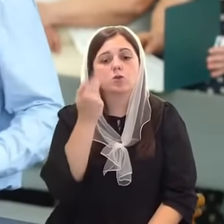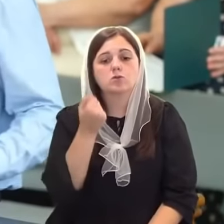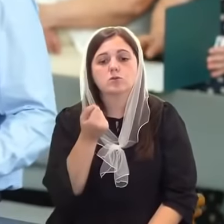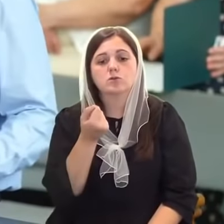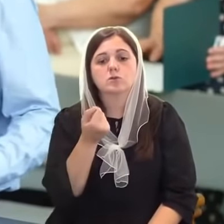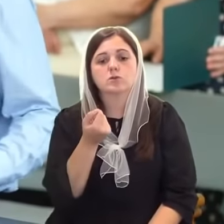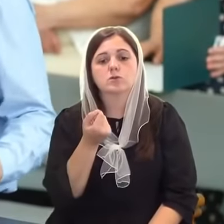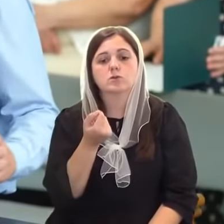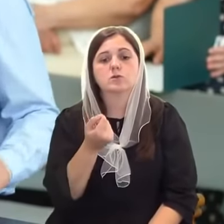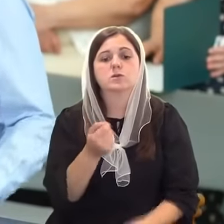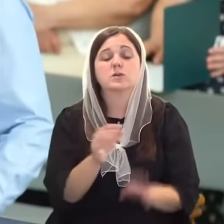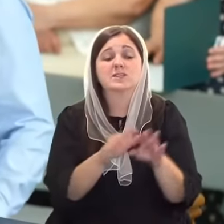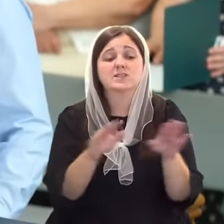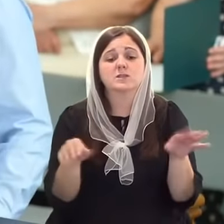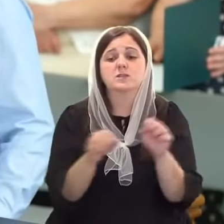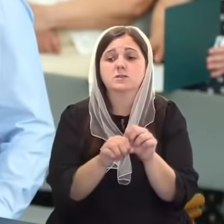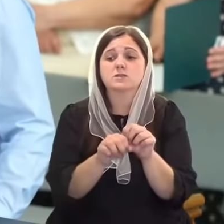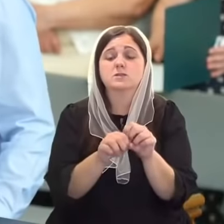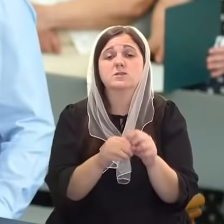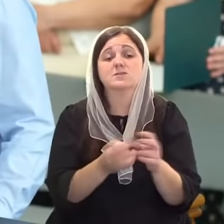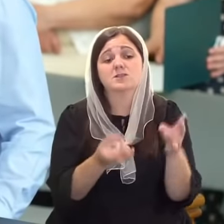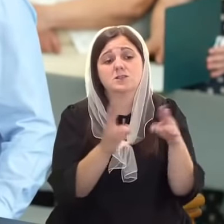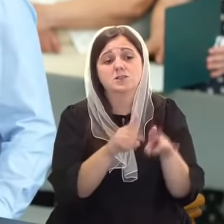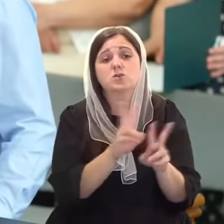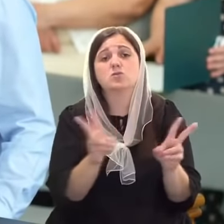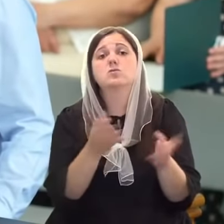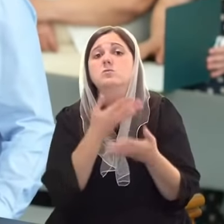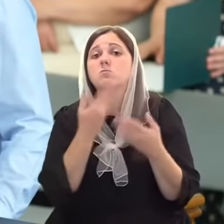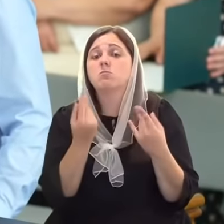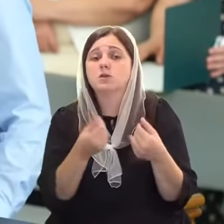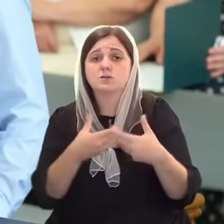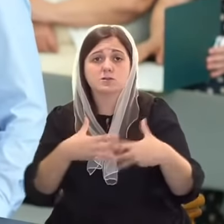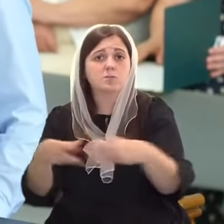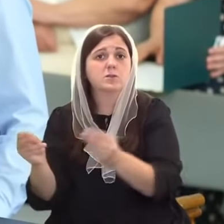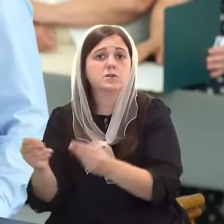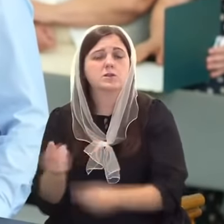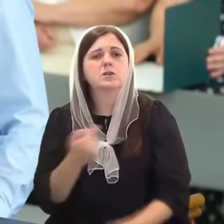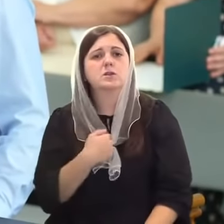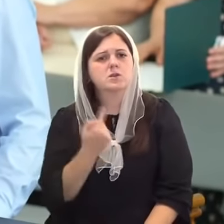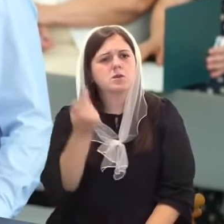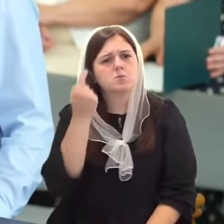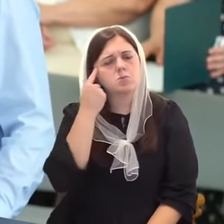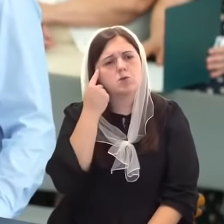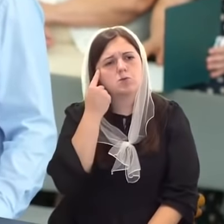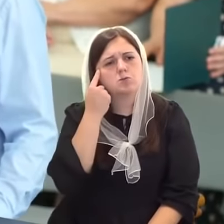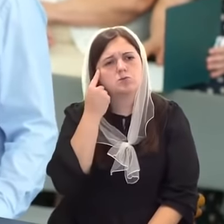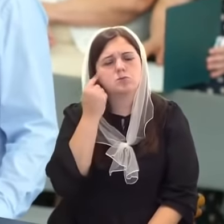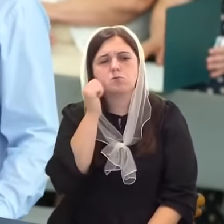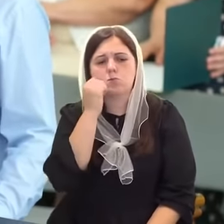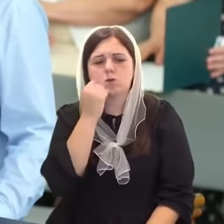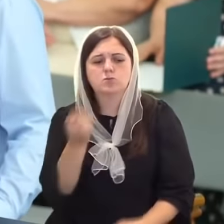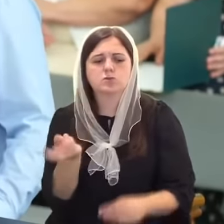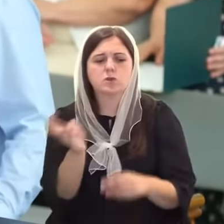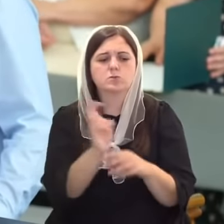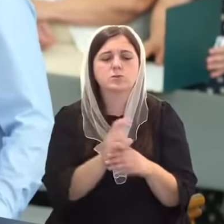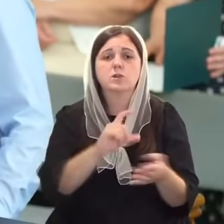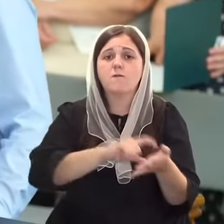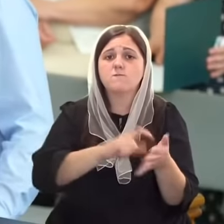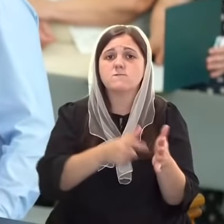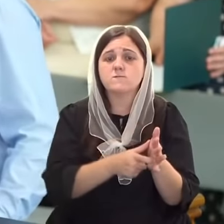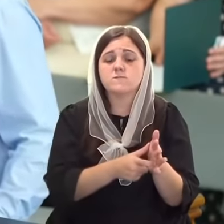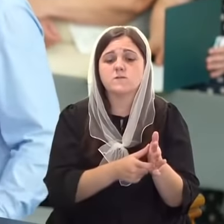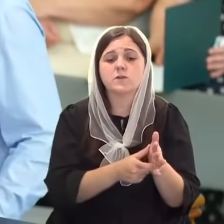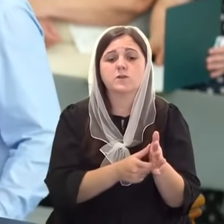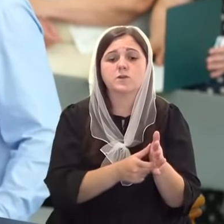оставались дети-сироты, которых не забирали. И я помню, что она зашла в класс, где нас собрали около 20